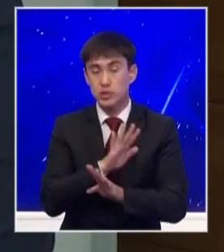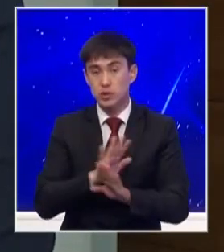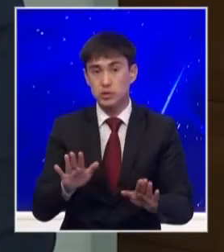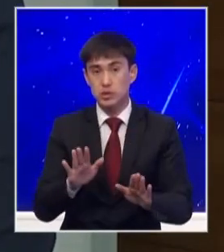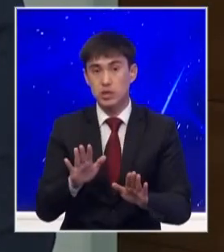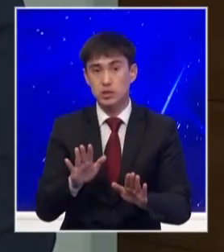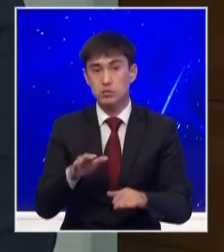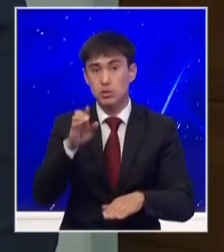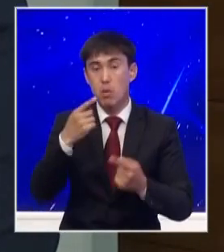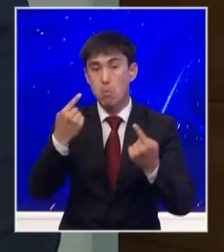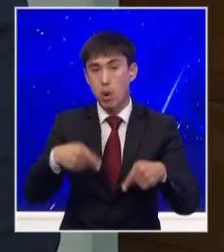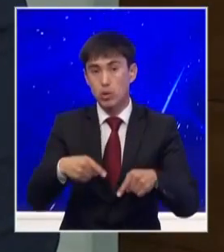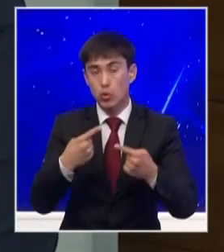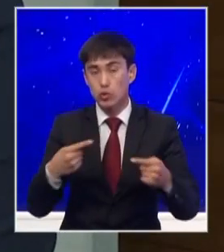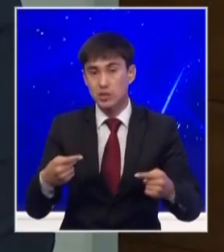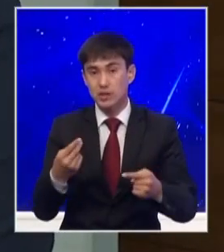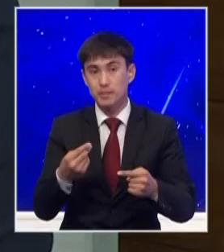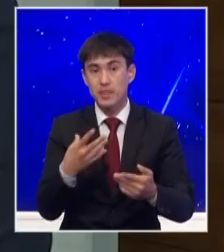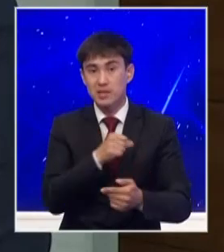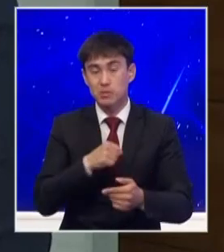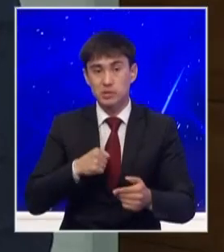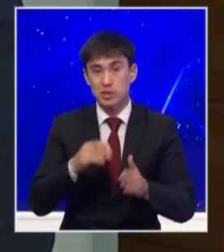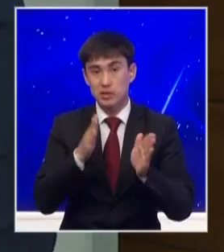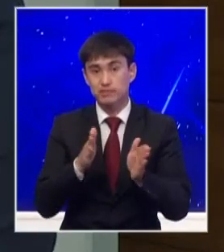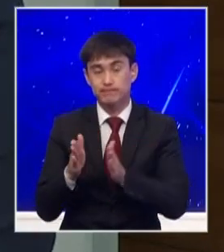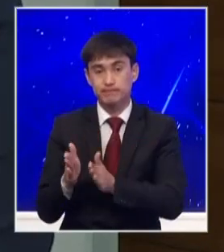Не должны быть банкротами и так далее. То есть они должны быть самостоятельными,